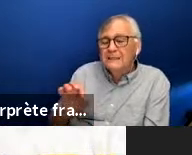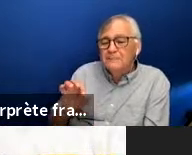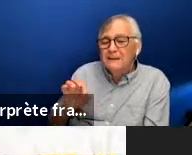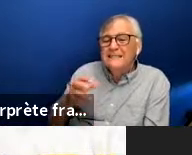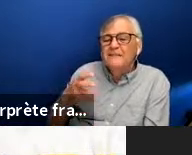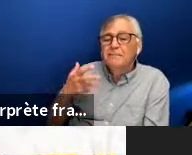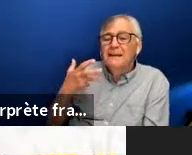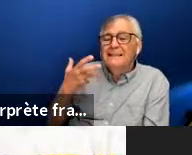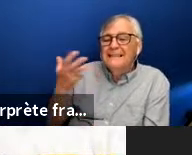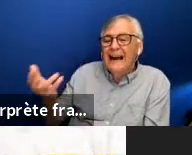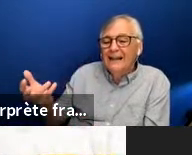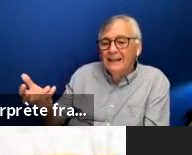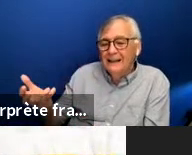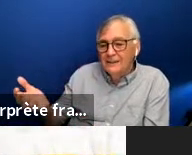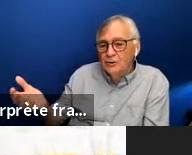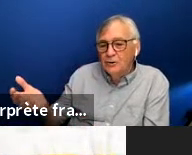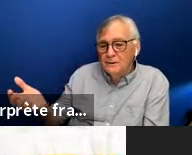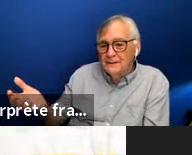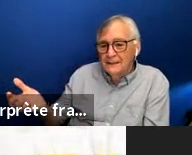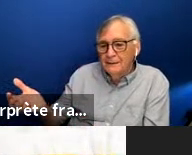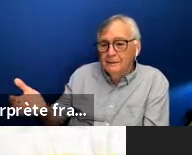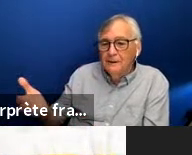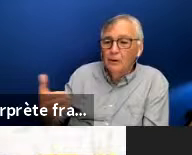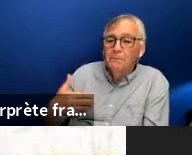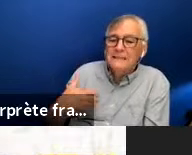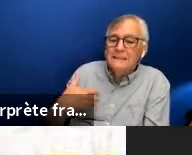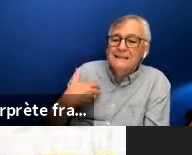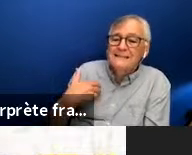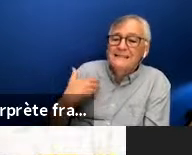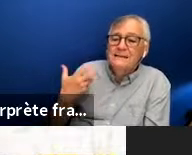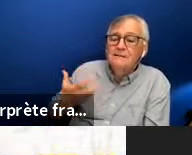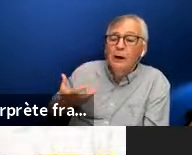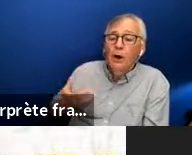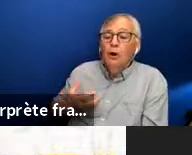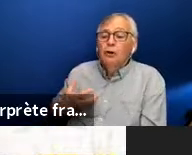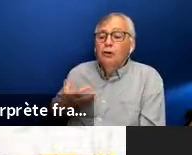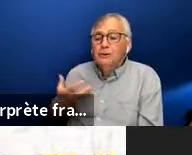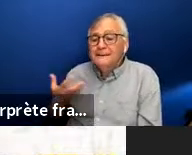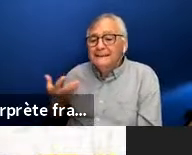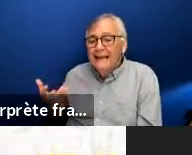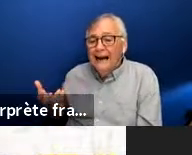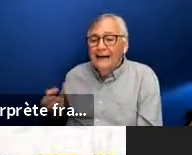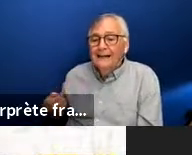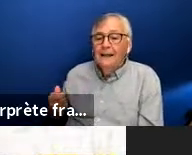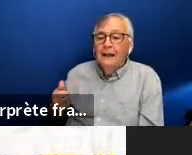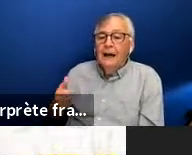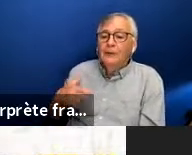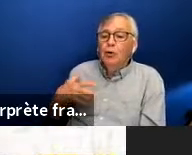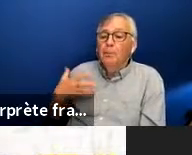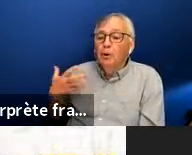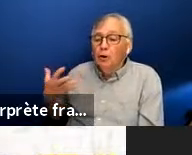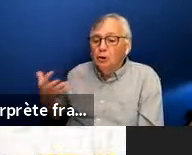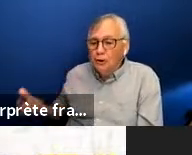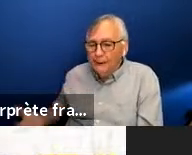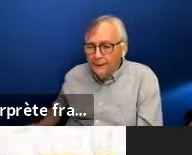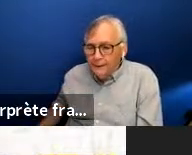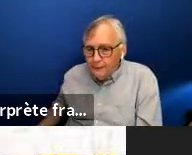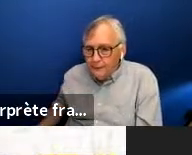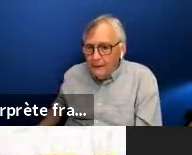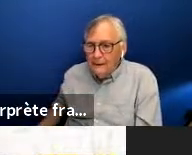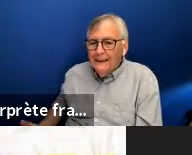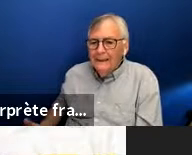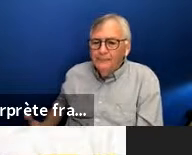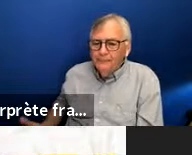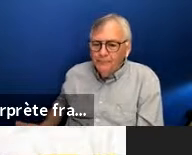Donc, il y a une perspective médicale à la surdité, puis il y a une perspective sociale, anthropologique